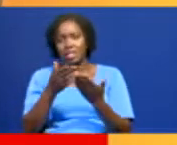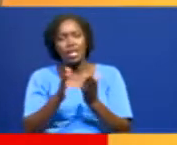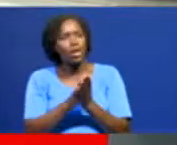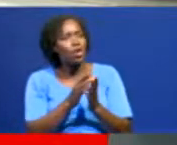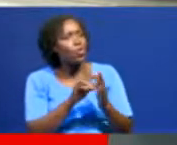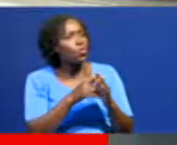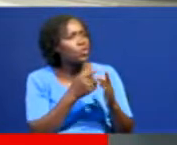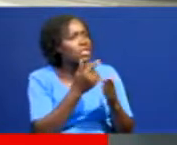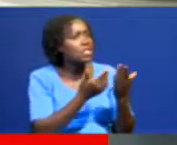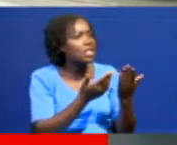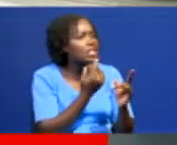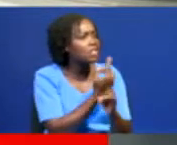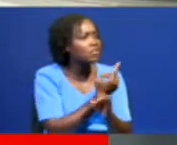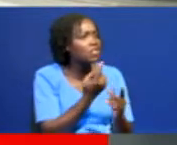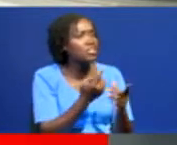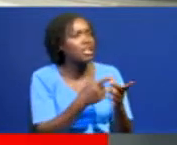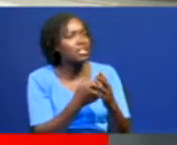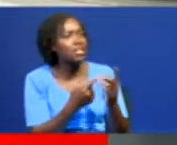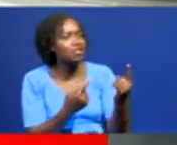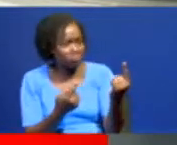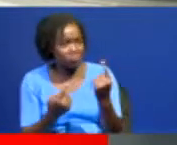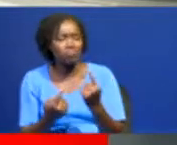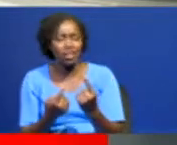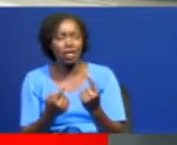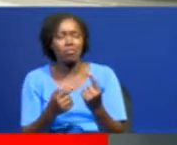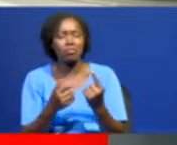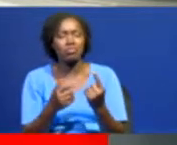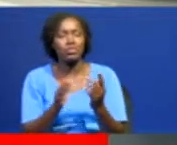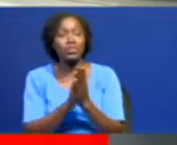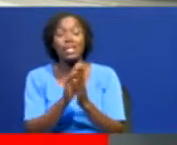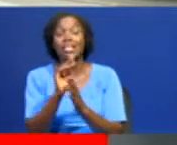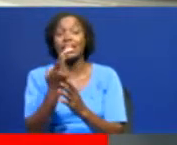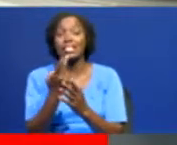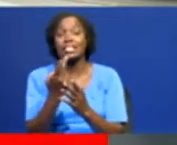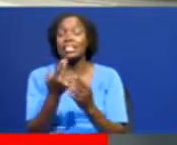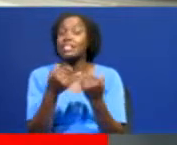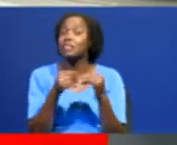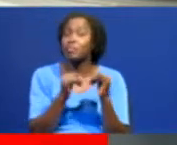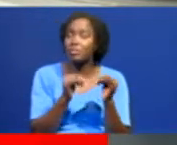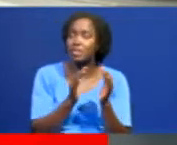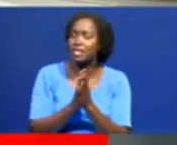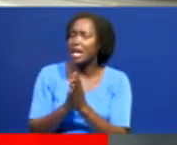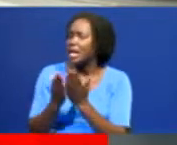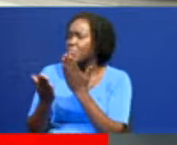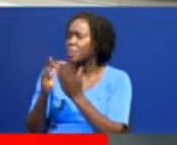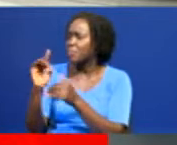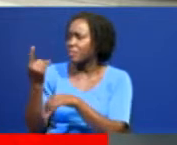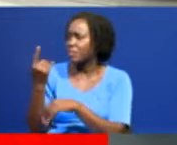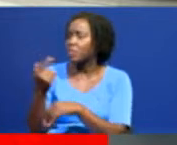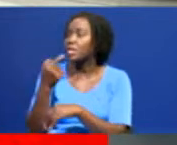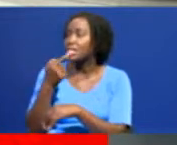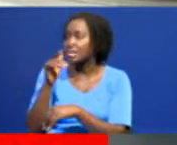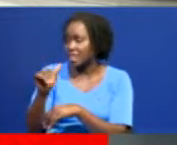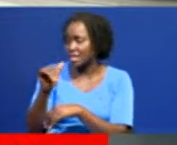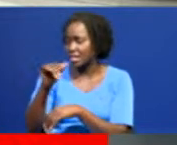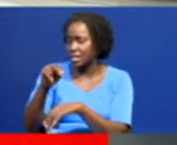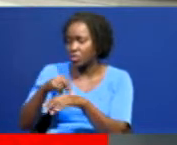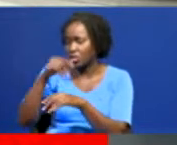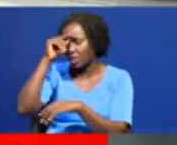ile inaweza tofauti alafu tuanze na tofauti kwanza alafu tuje yale ambayo nimeona kumbe imetendeka. Pengine kitu cha kwanza ambacho ningesema serikali